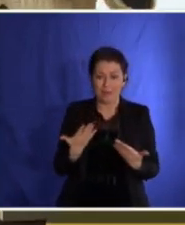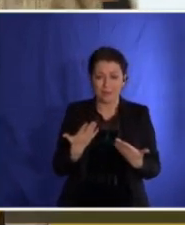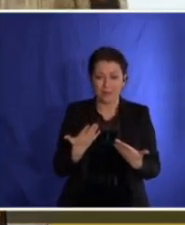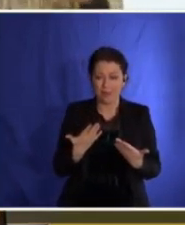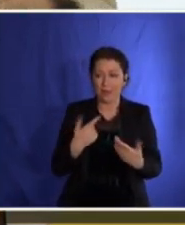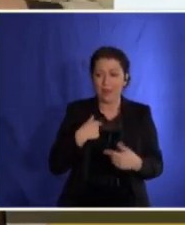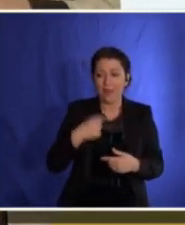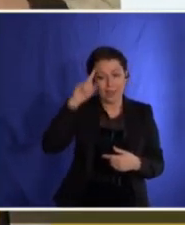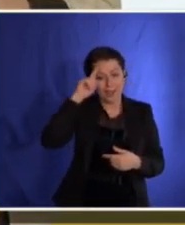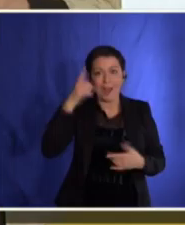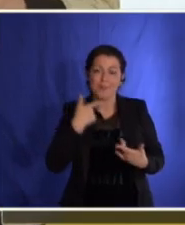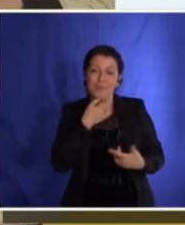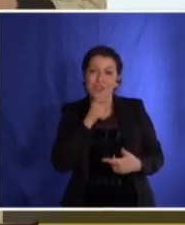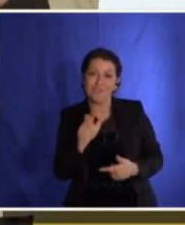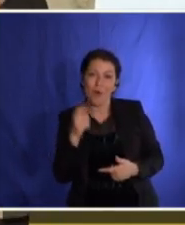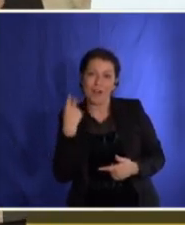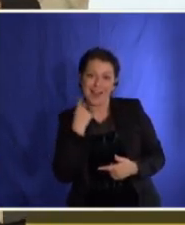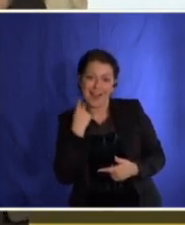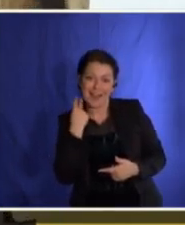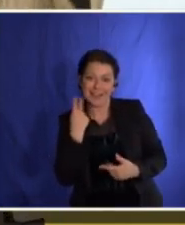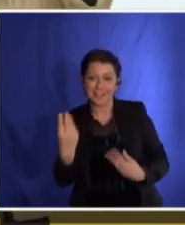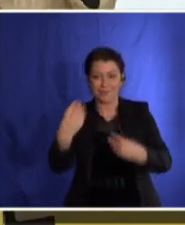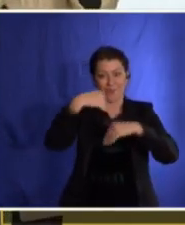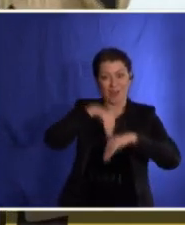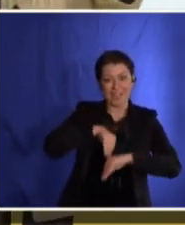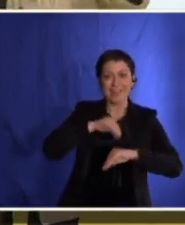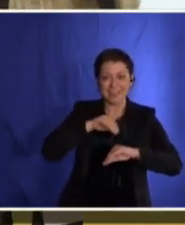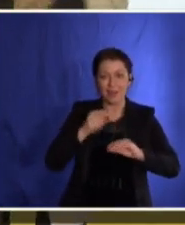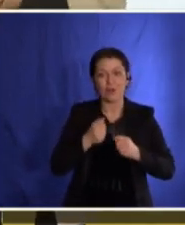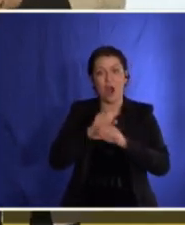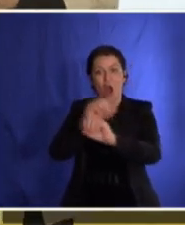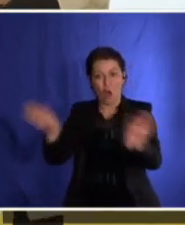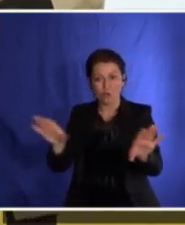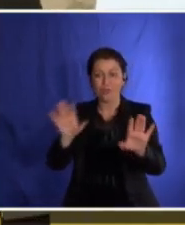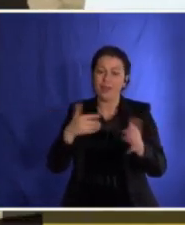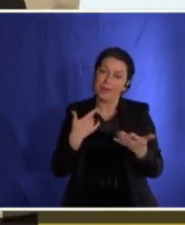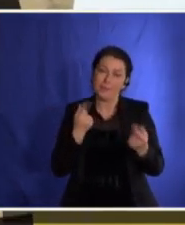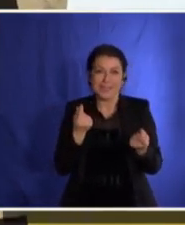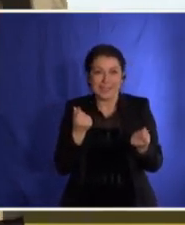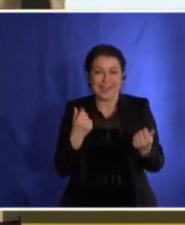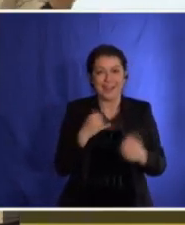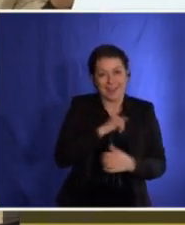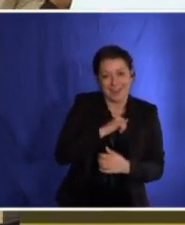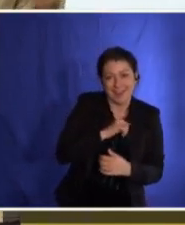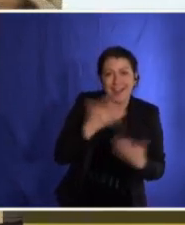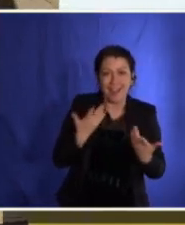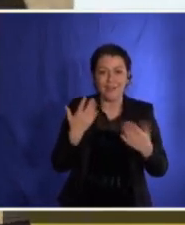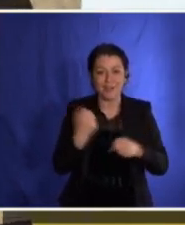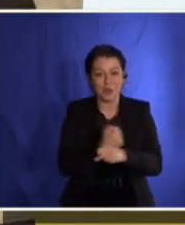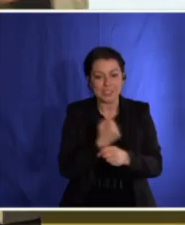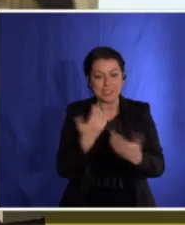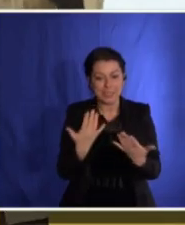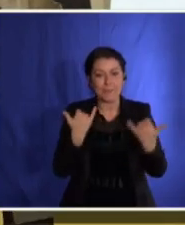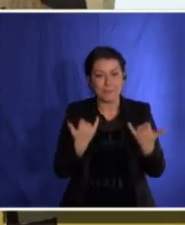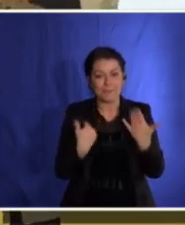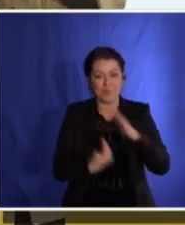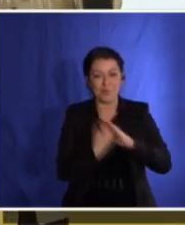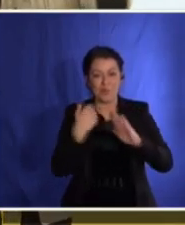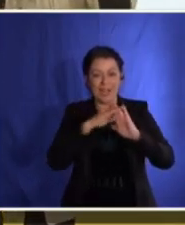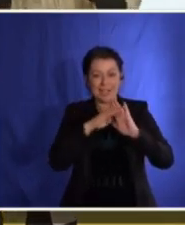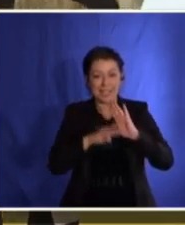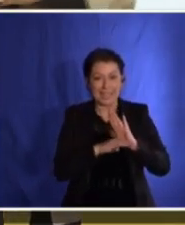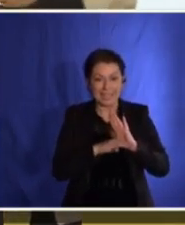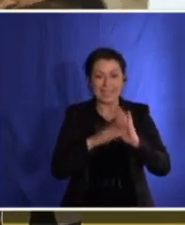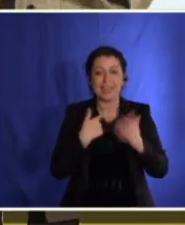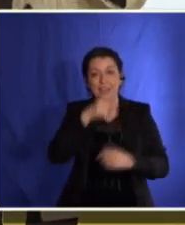out sexier klingt, aber man muss halt immer kleine Schritte machen. Und die Sunset-Regel, dass es jetzt heißt, ein